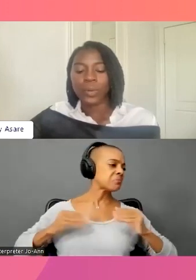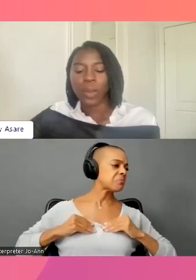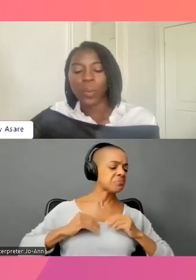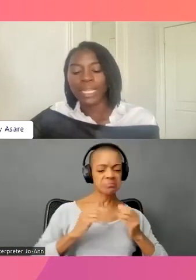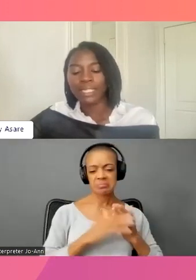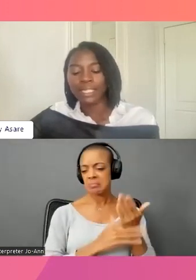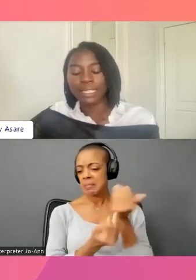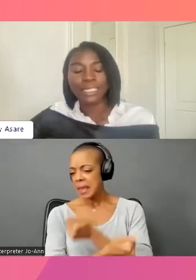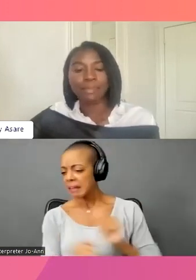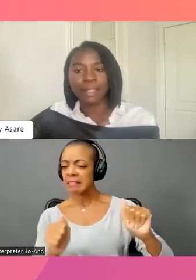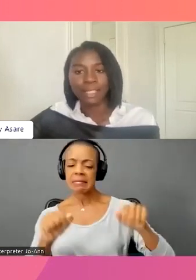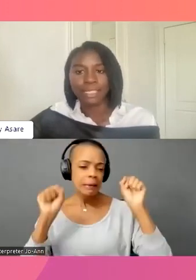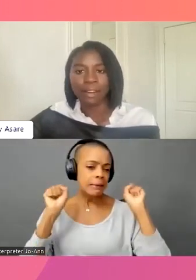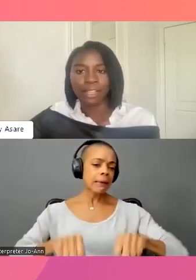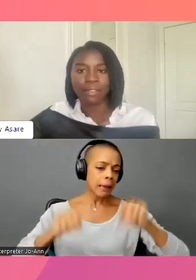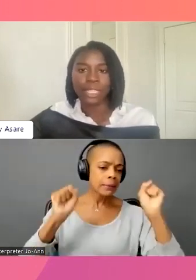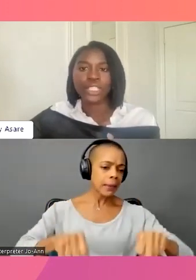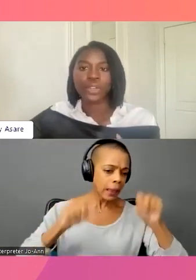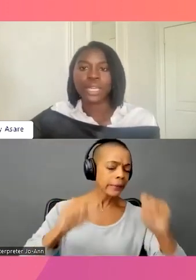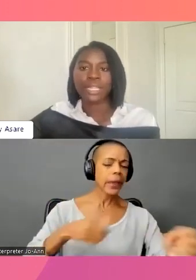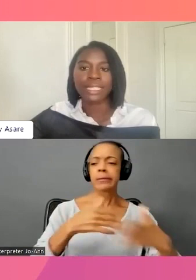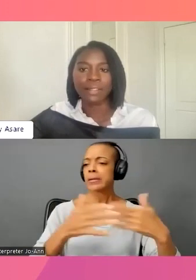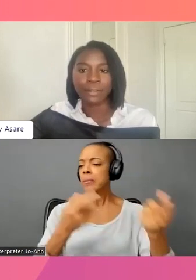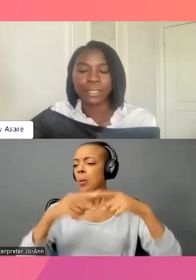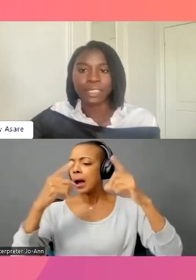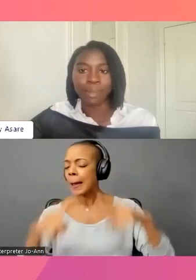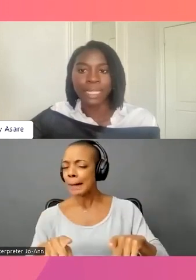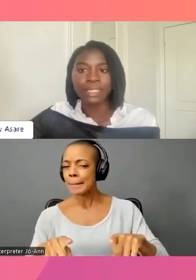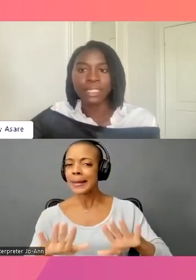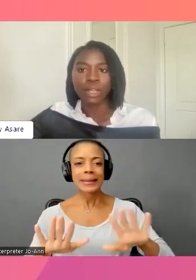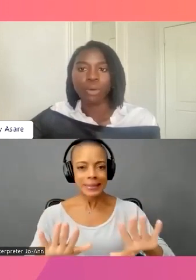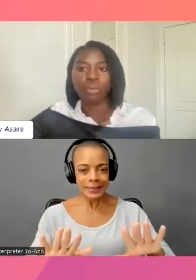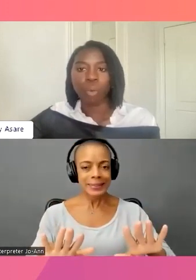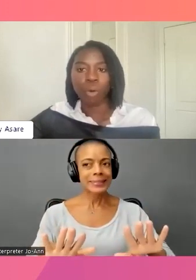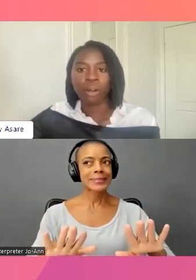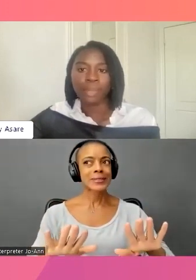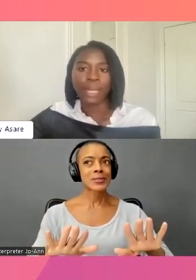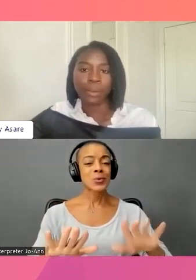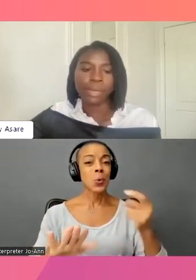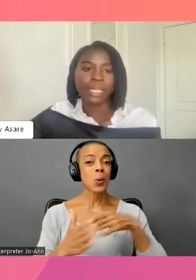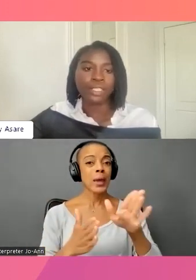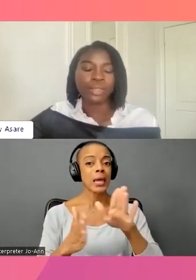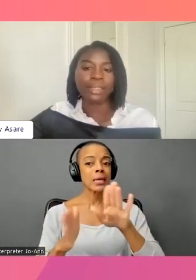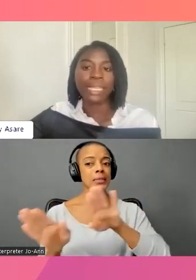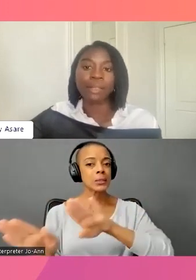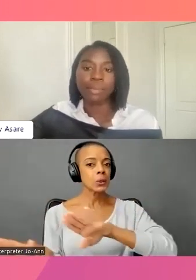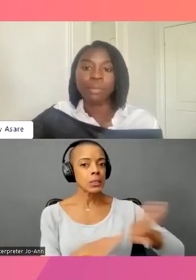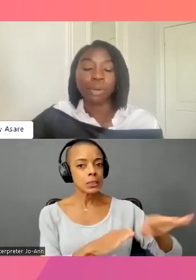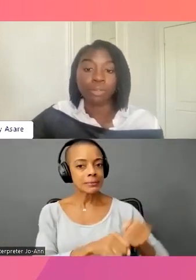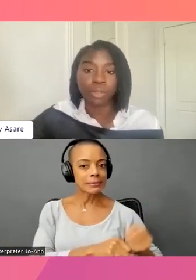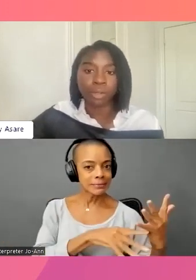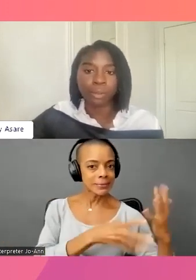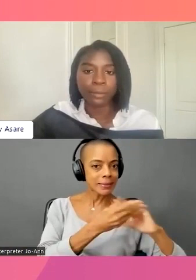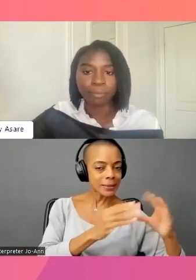elle peut faire face à tout, mais pour démystifier ce récit, il faut créer un espace